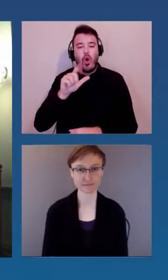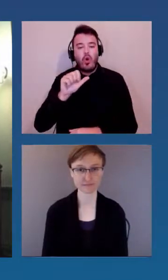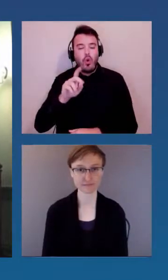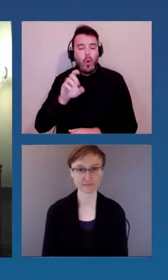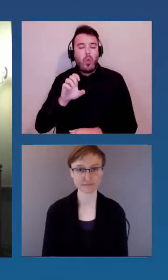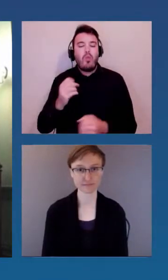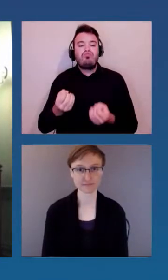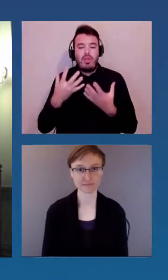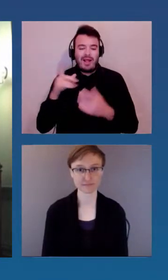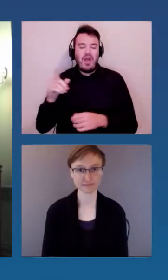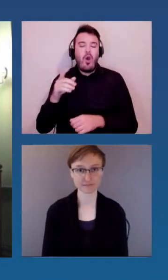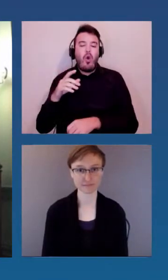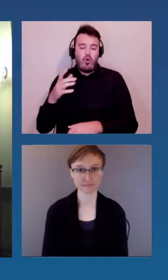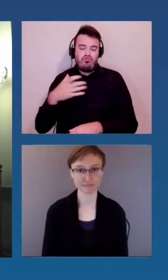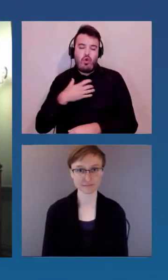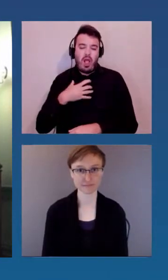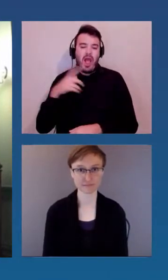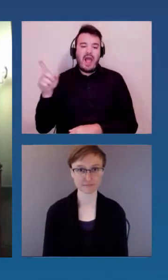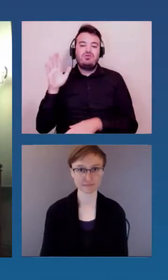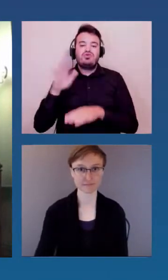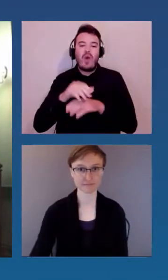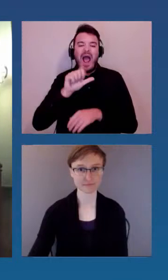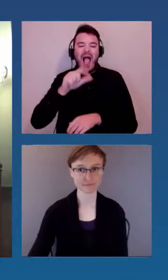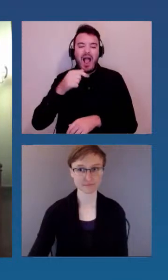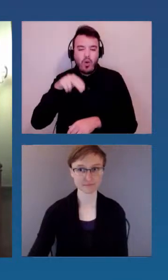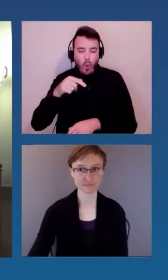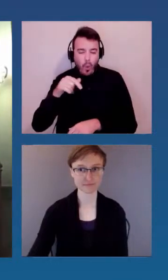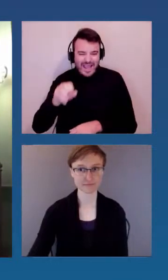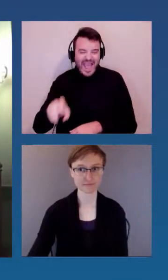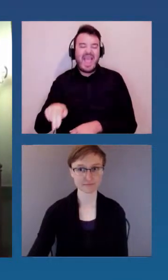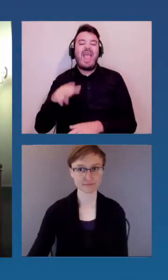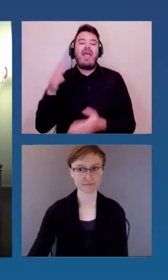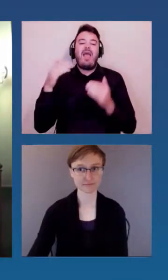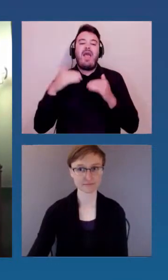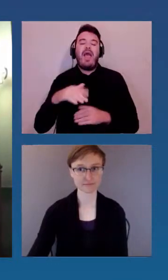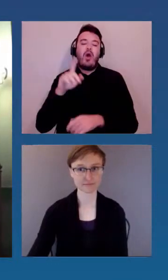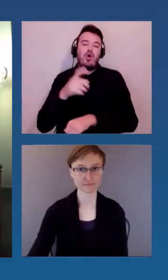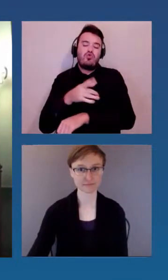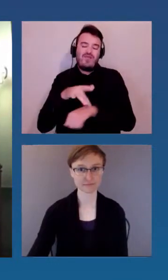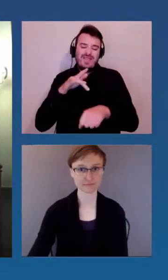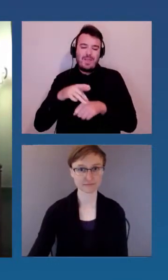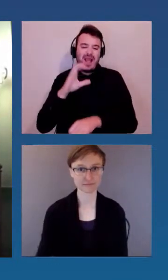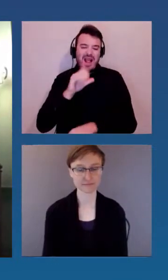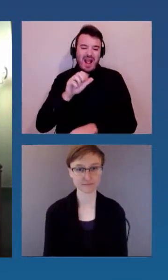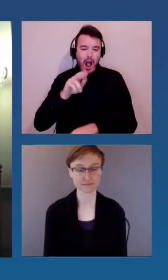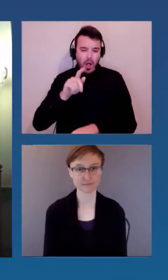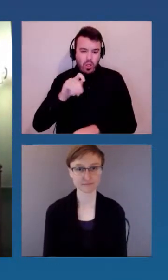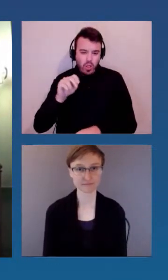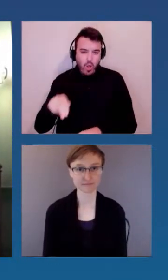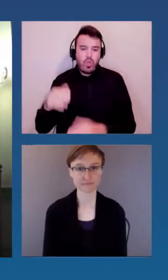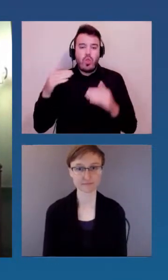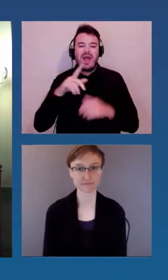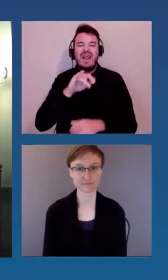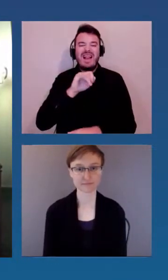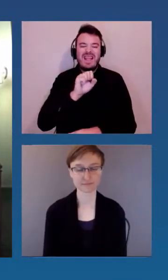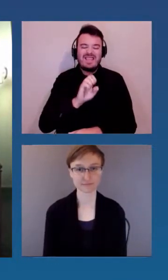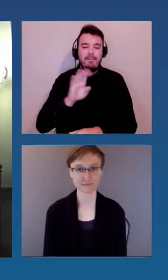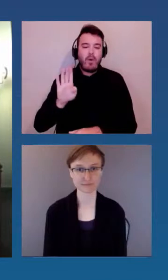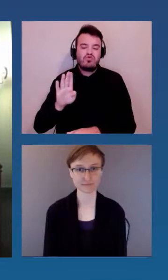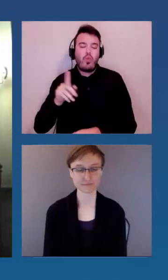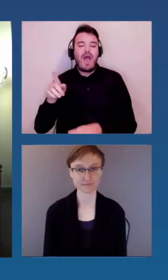Algonquin, Dr. Benoit-Antoine Bacon, président de l'Université Carleton, Lise Bourgeois, présidente de la Cité, Jacques Frémont, président